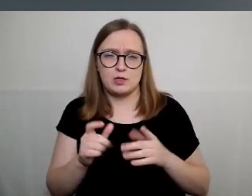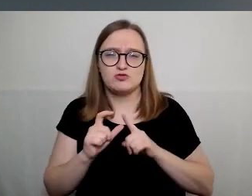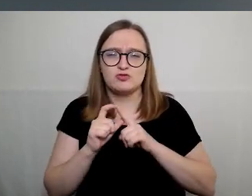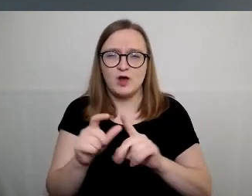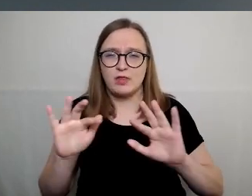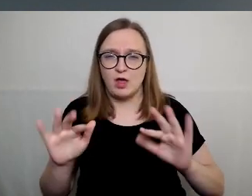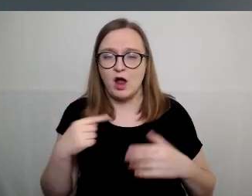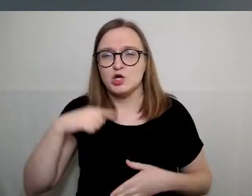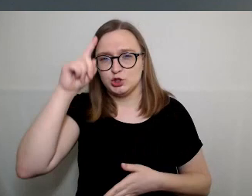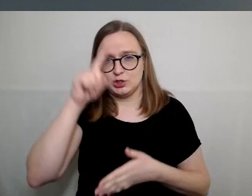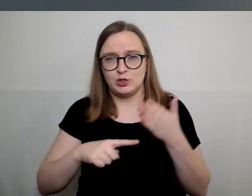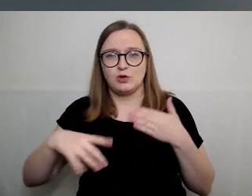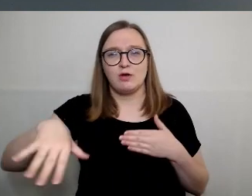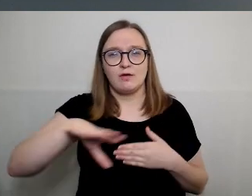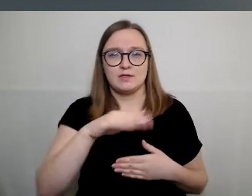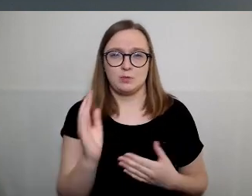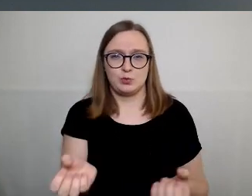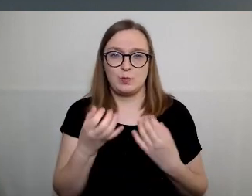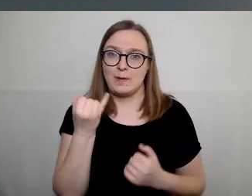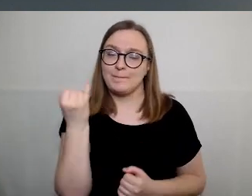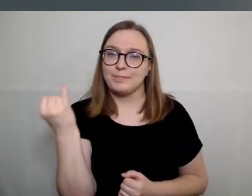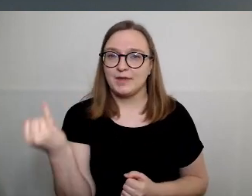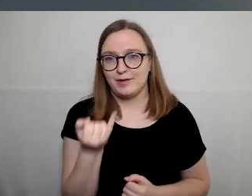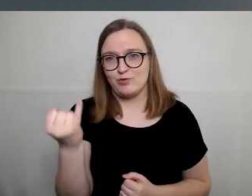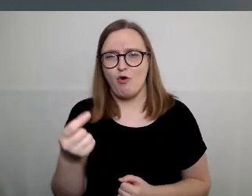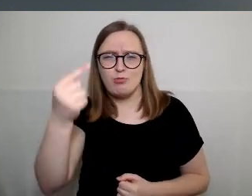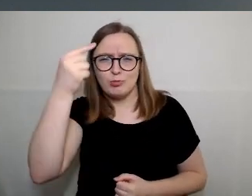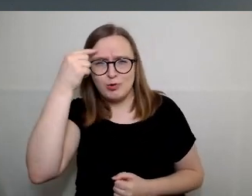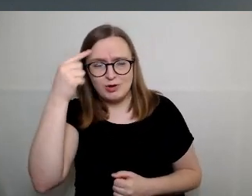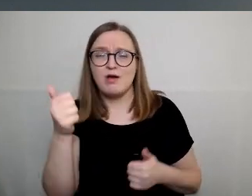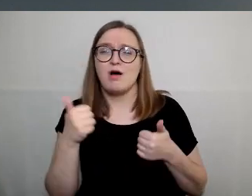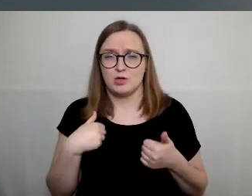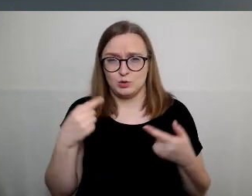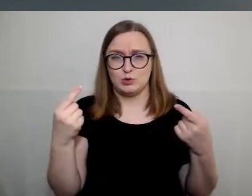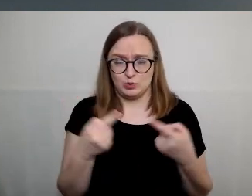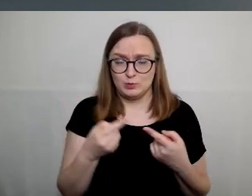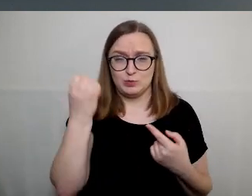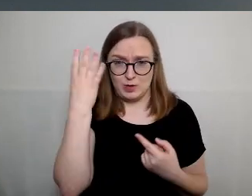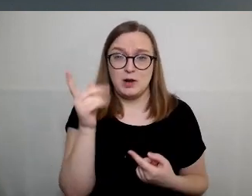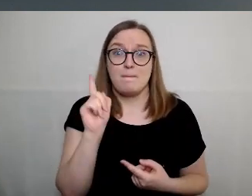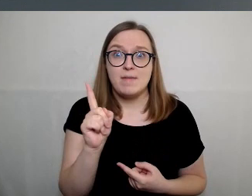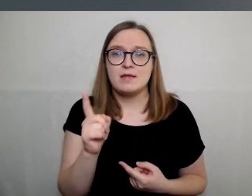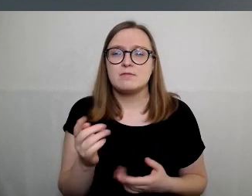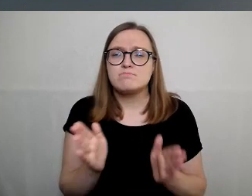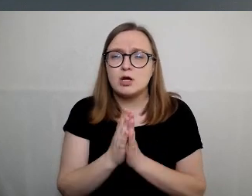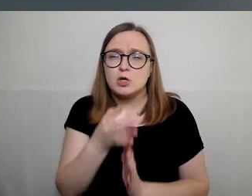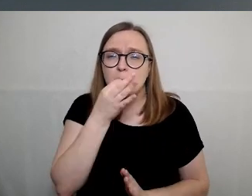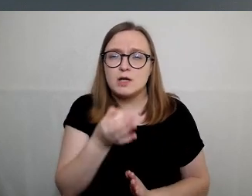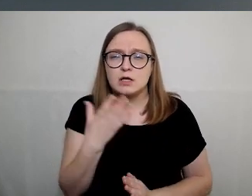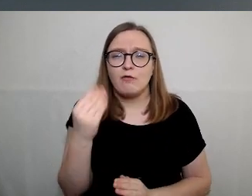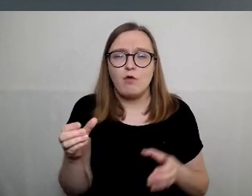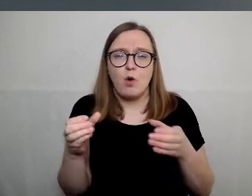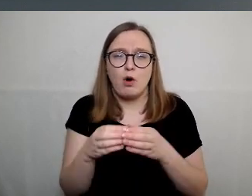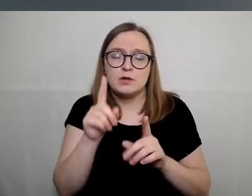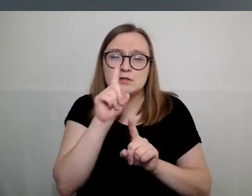ir įdomiai kalbėsit. Bet kuo Jūs esate išskirtiniai ir kodėl Jūs norit, kad Jūs įsidėmėtų dabar žmonės ir iš vis neišjungtų šitos